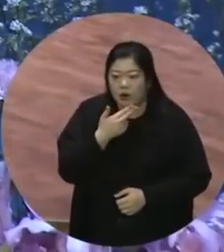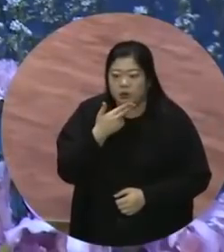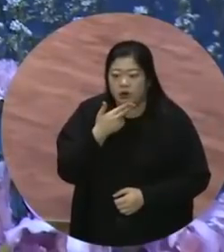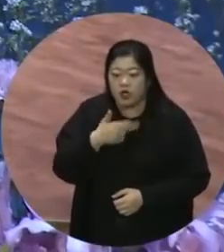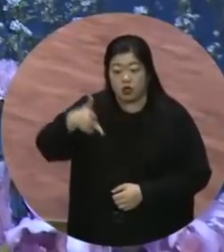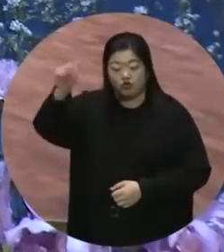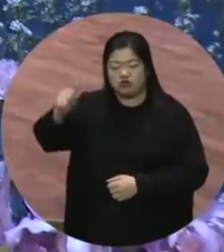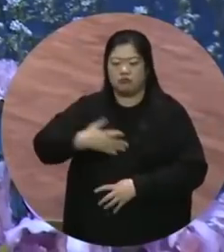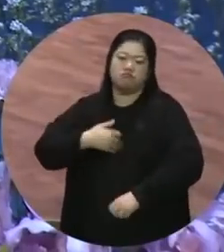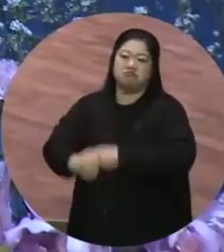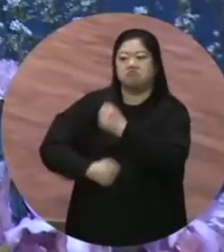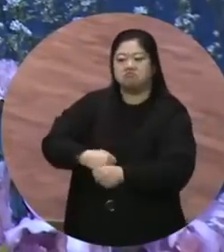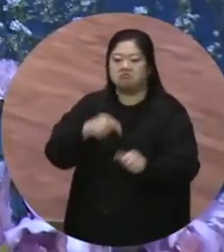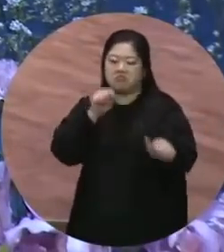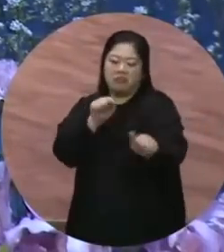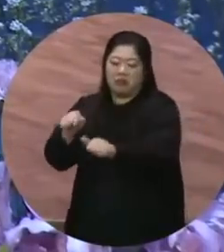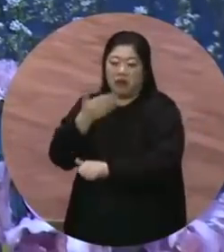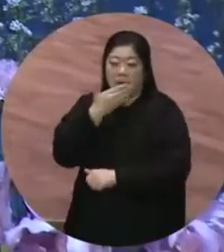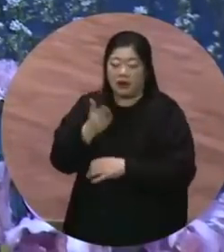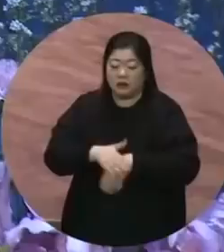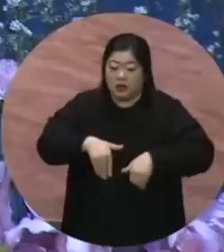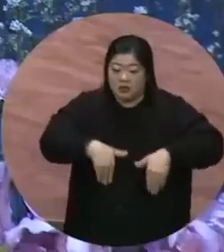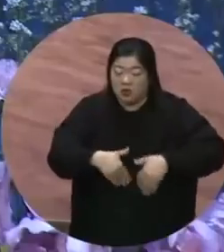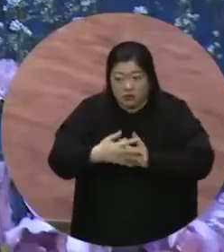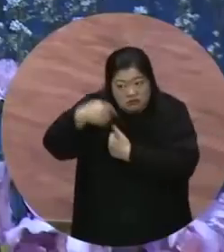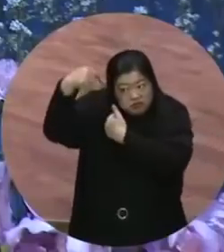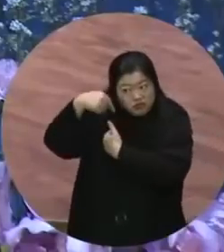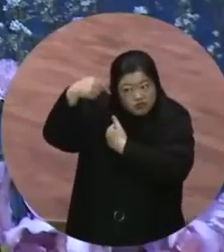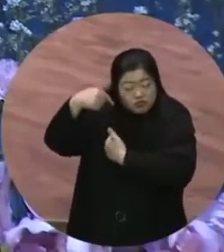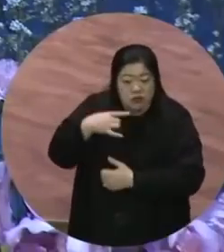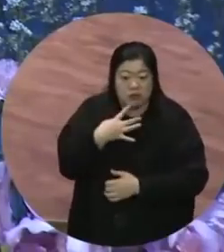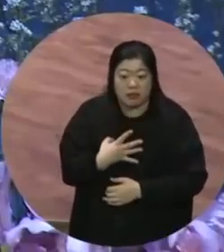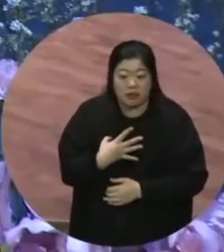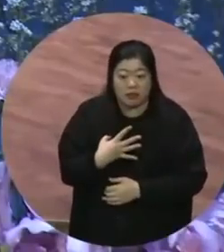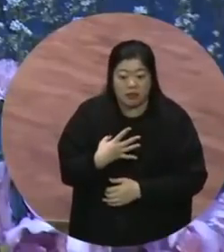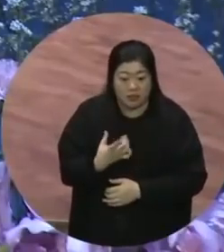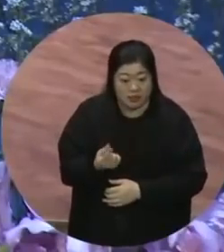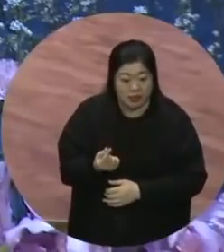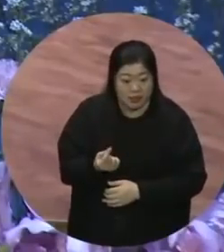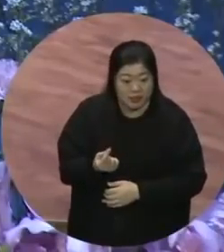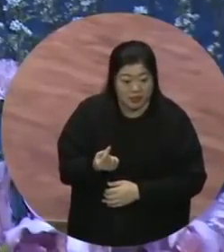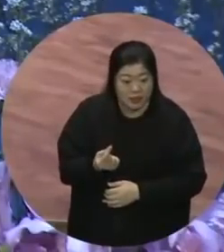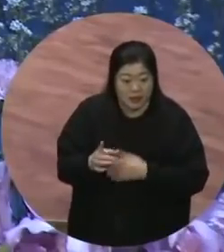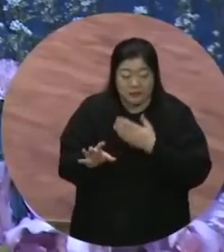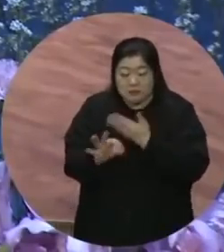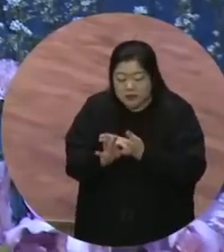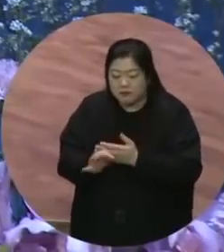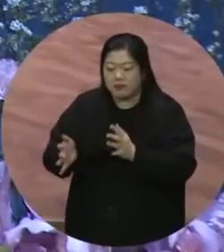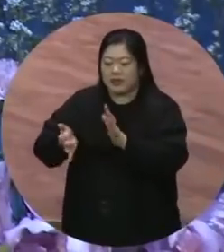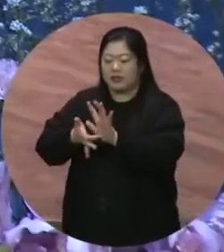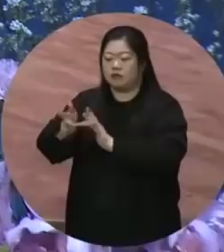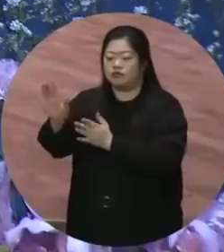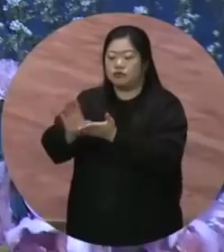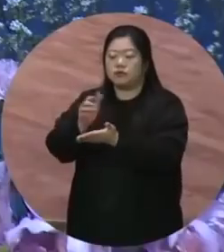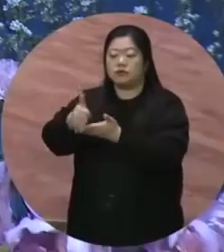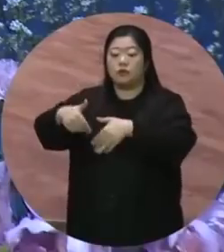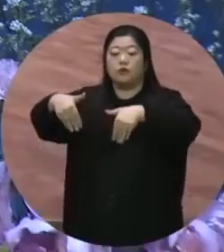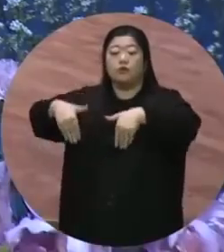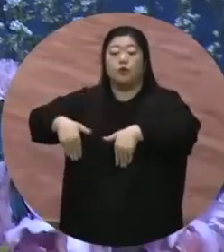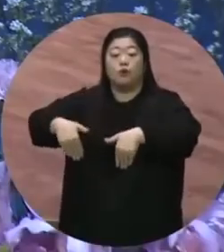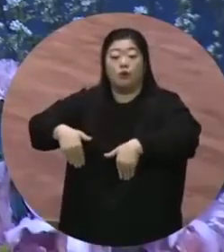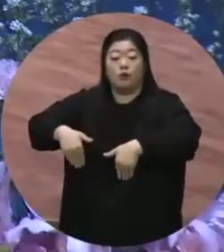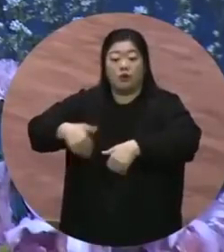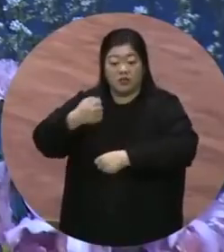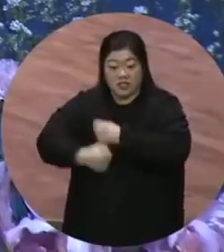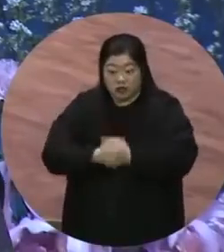종. 그러나 예수 그리스도의 종이 된다는 것은요, 이건 정반대, 이것과는 정반대예요.